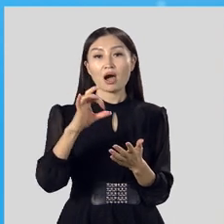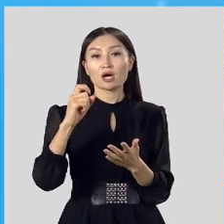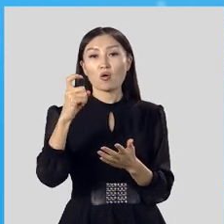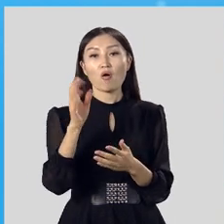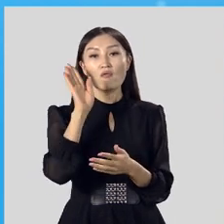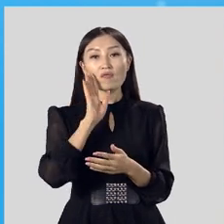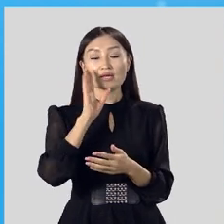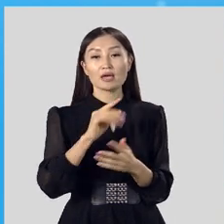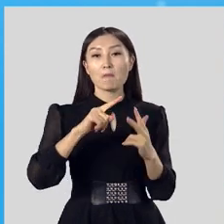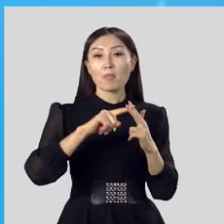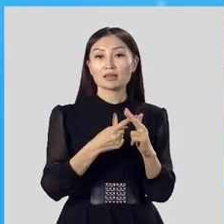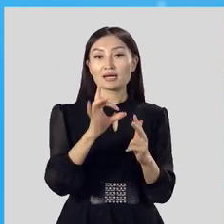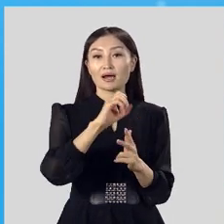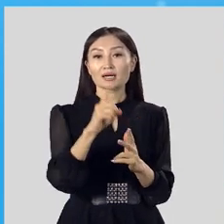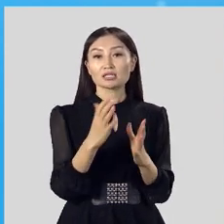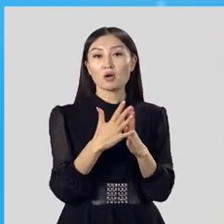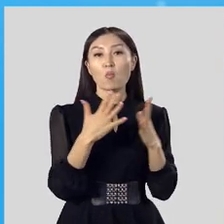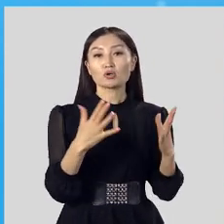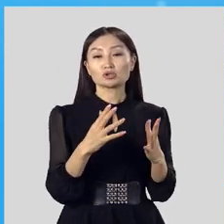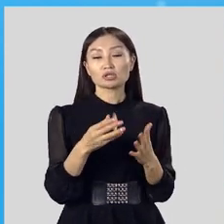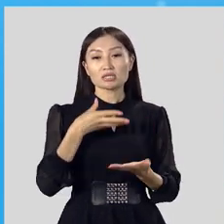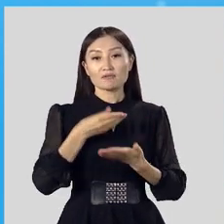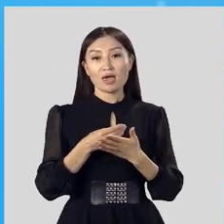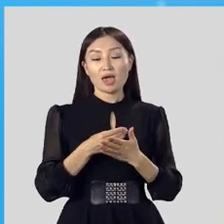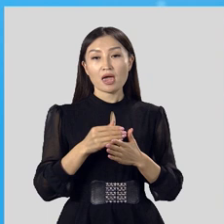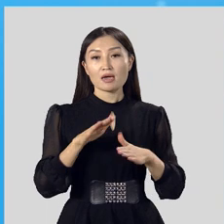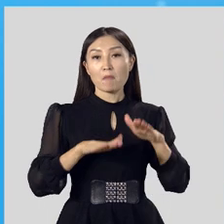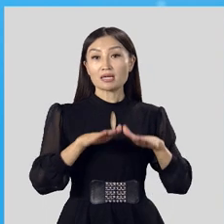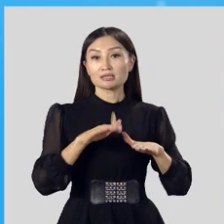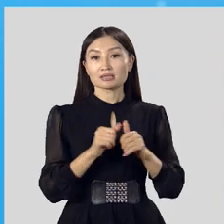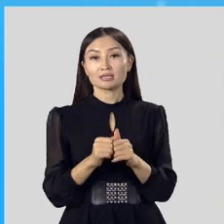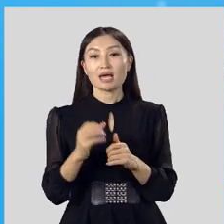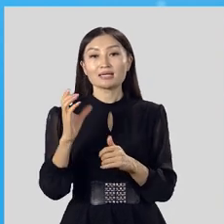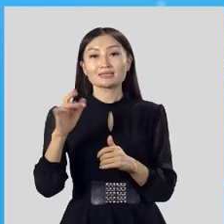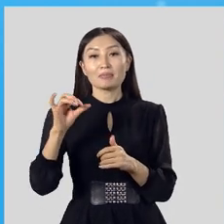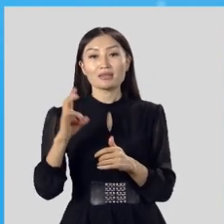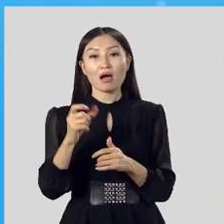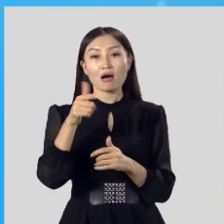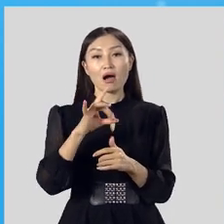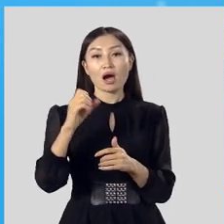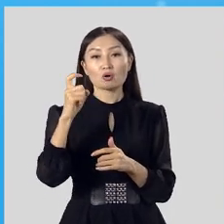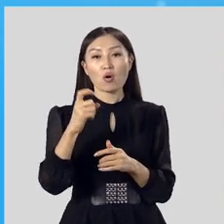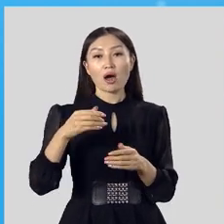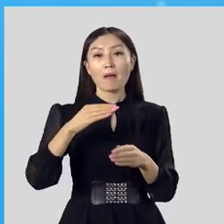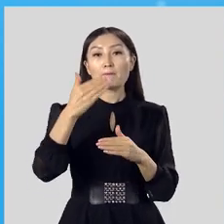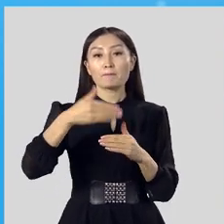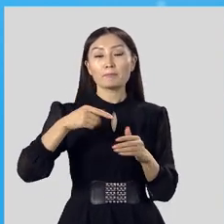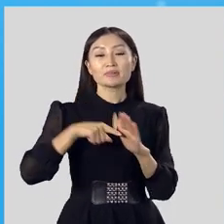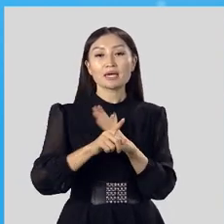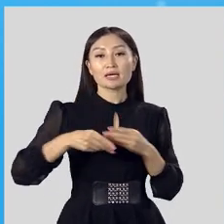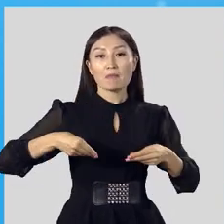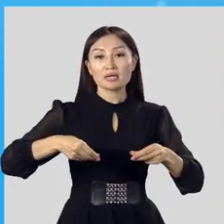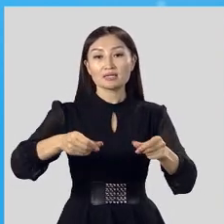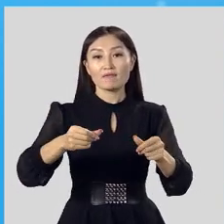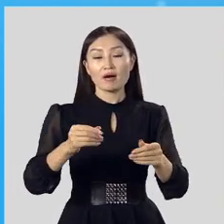поглощают воды в 1,5 раза больше своей массы, поэтому семена гороха перед посевом